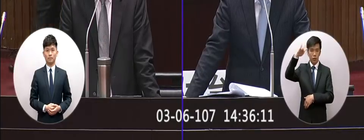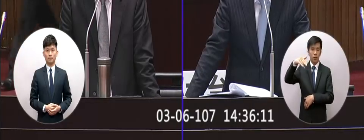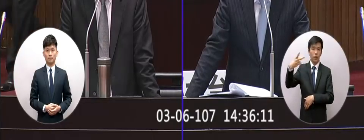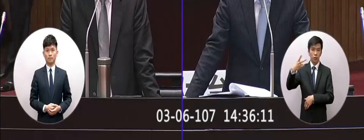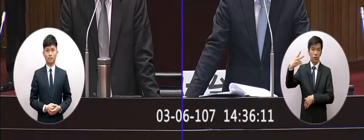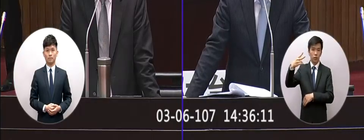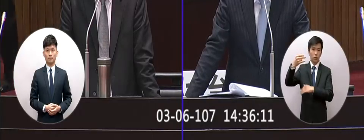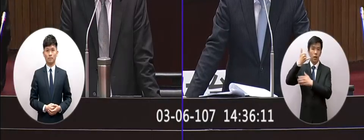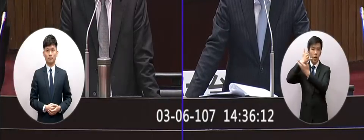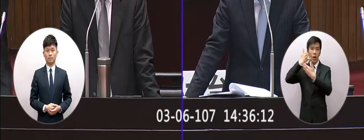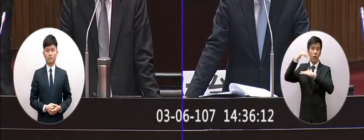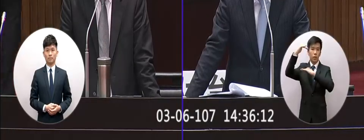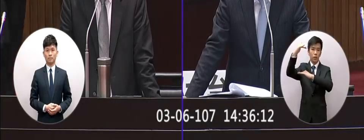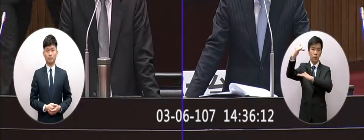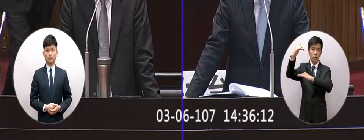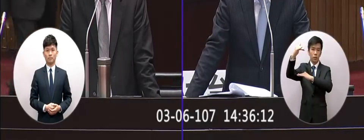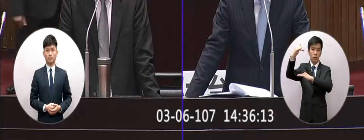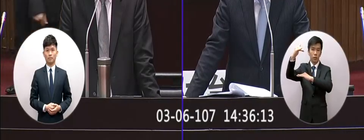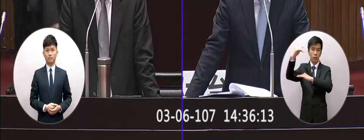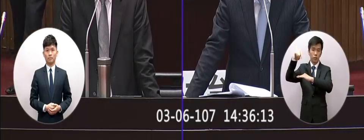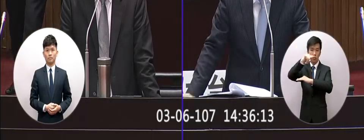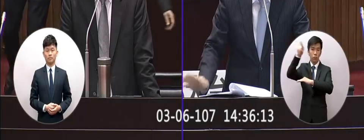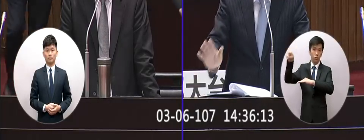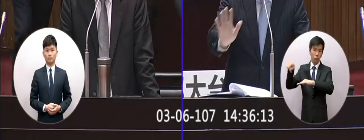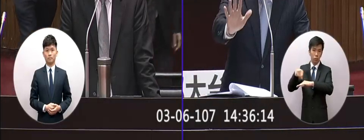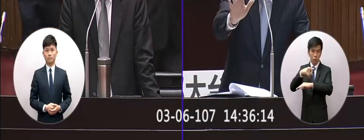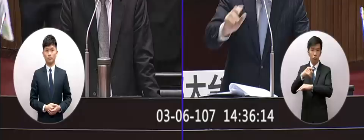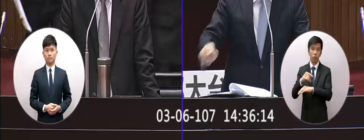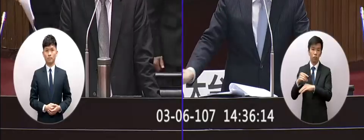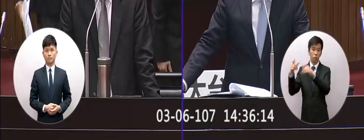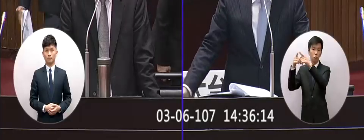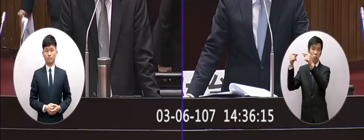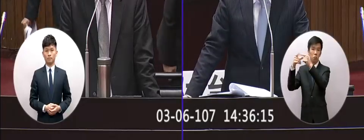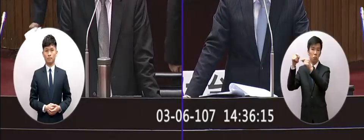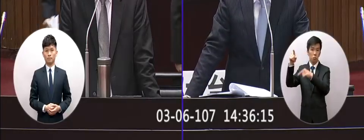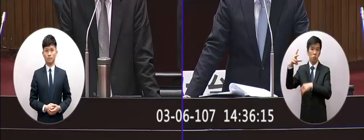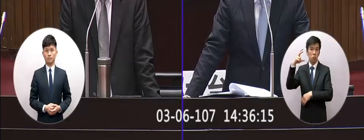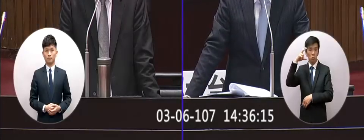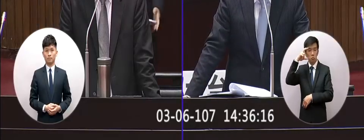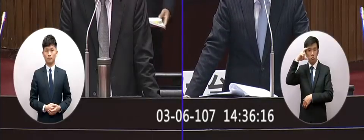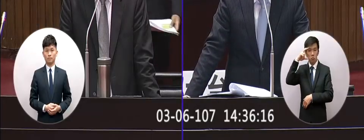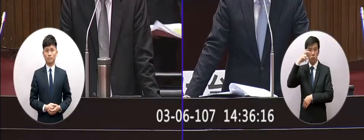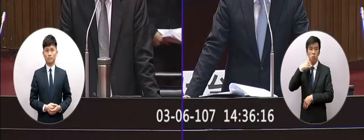域。这个水域，日方始终不跟我们谈哦。